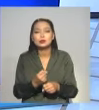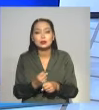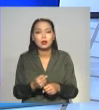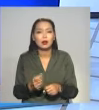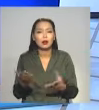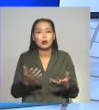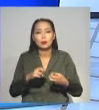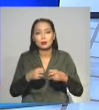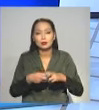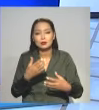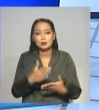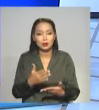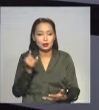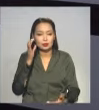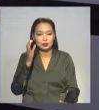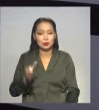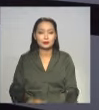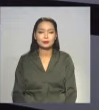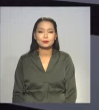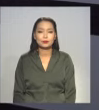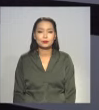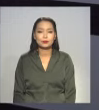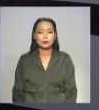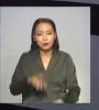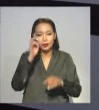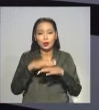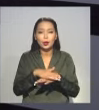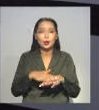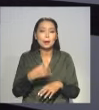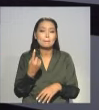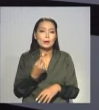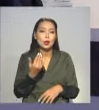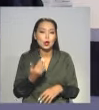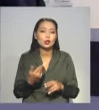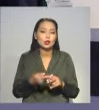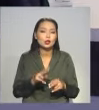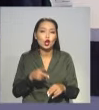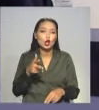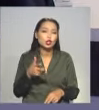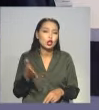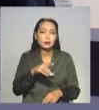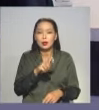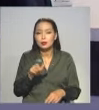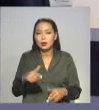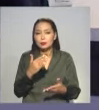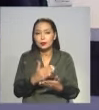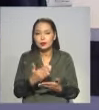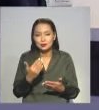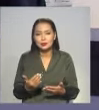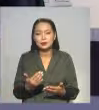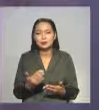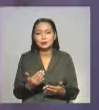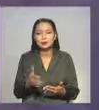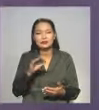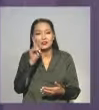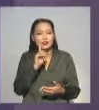Әріптесім Ақбота Базарбай тарқатады. Елімізде бір ғана бүйрекке зәру 3000-нан астам науқас бар. Оның барлығы уақытша